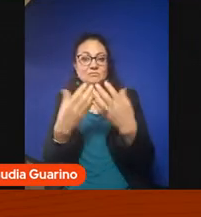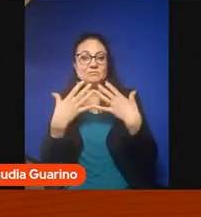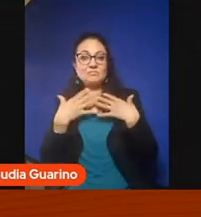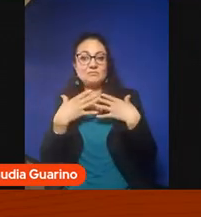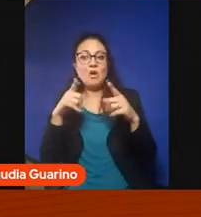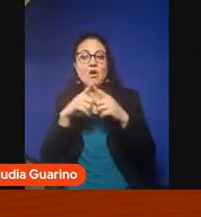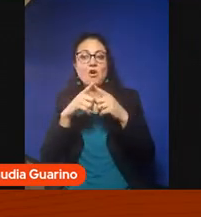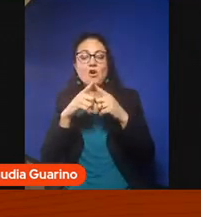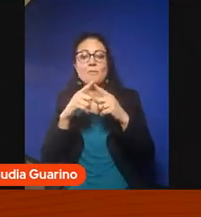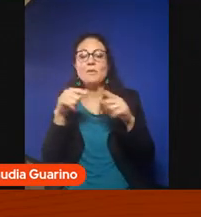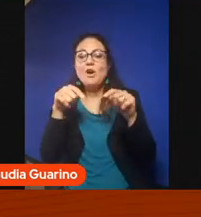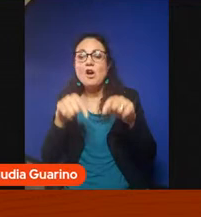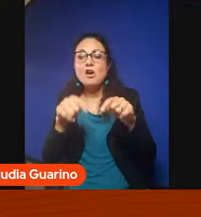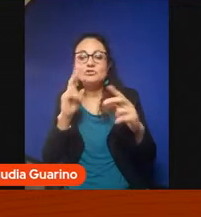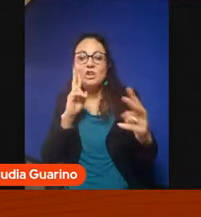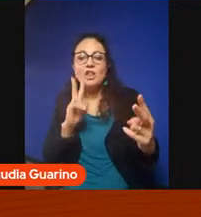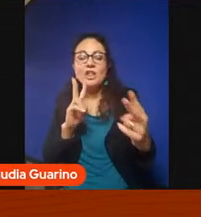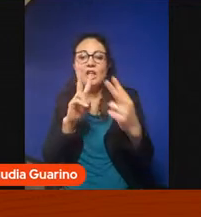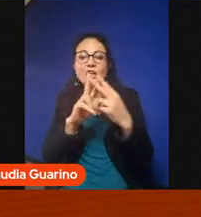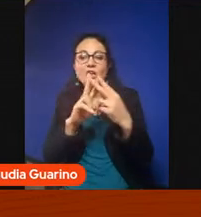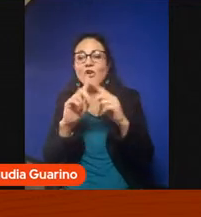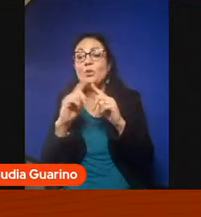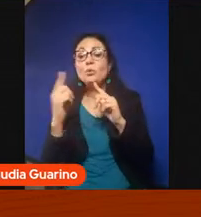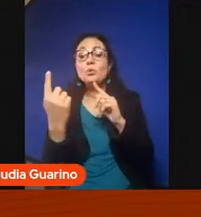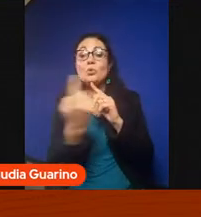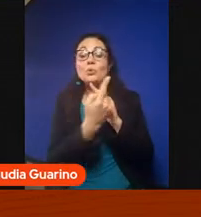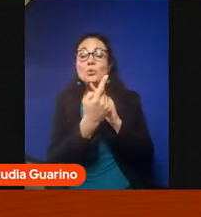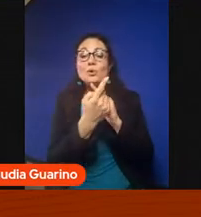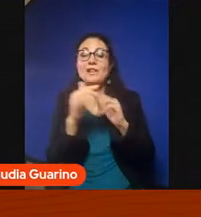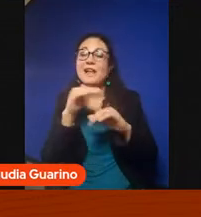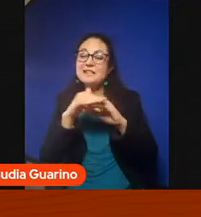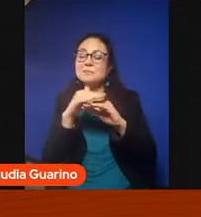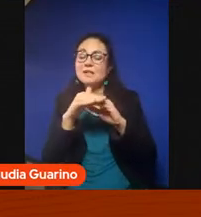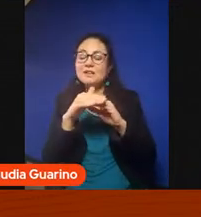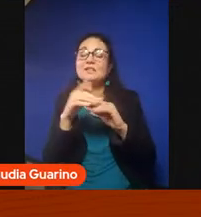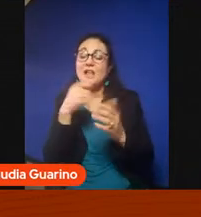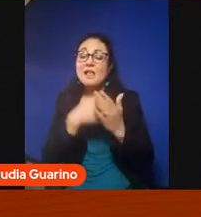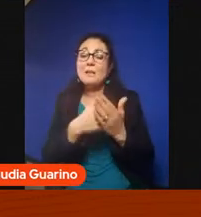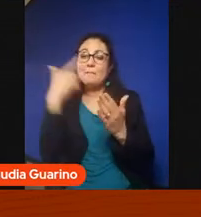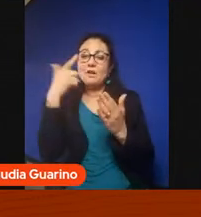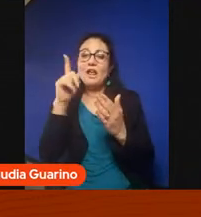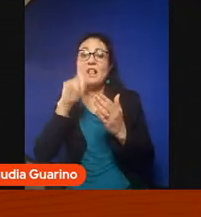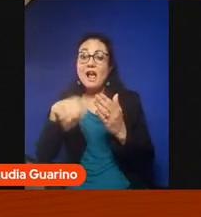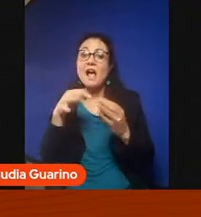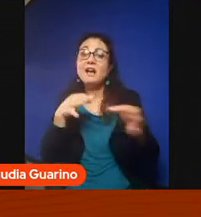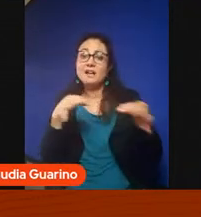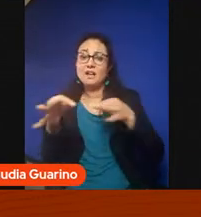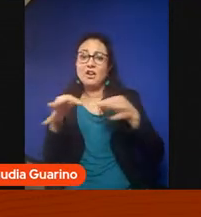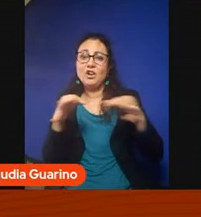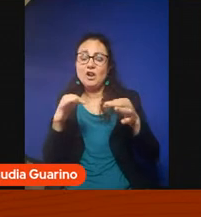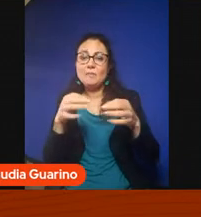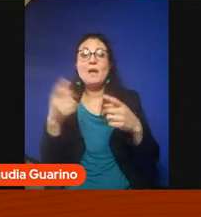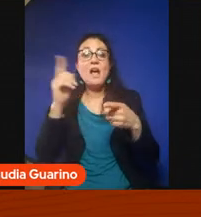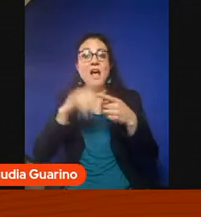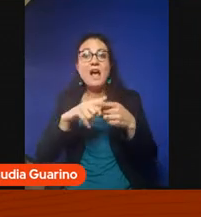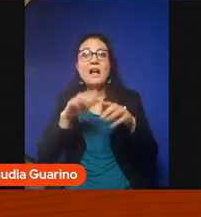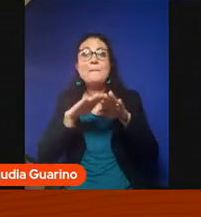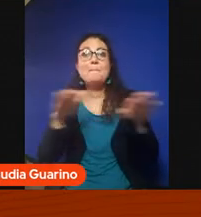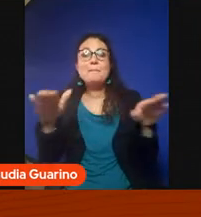intorno all'incontro conta, anche sul piano economico, anche sul piano culturale, perché